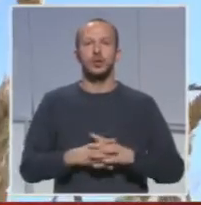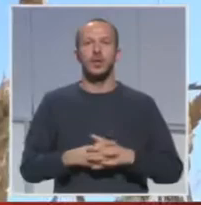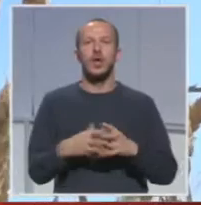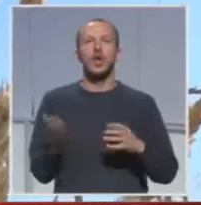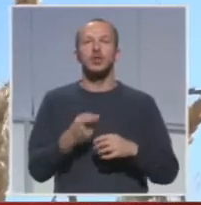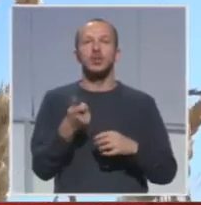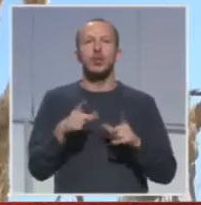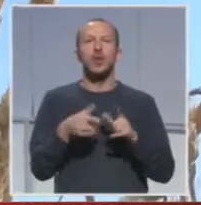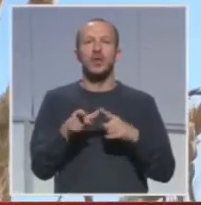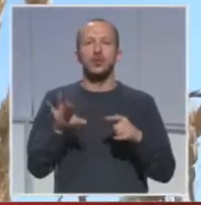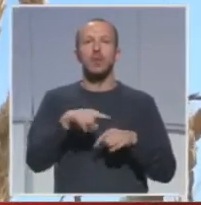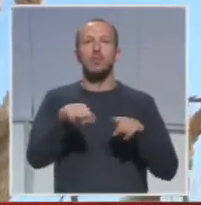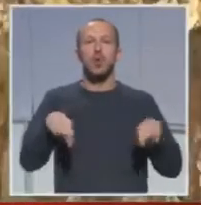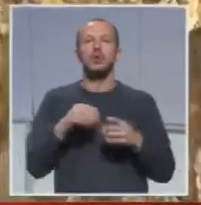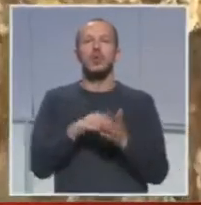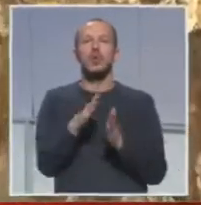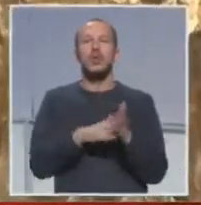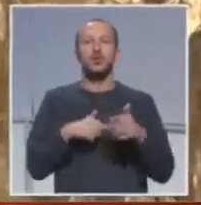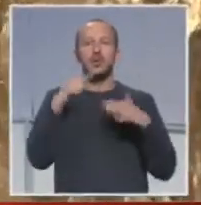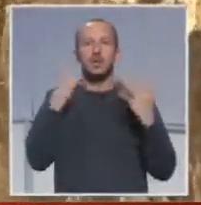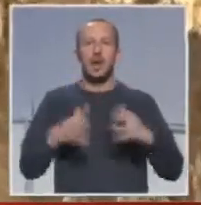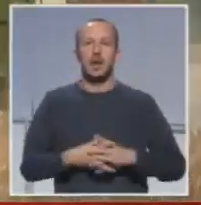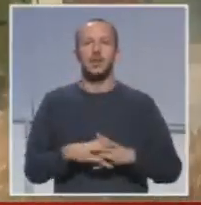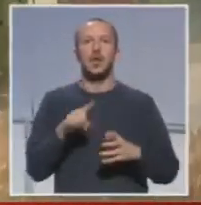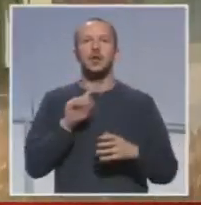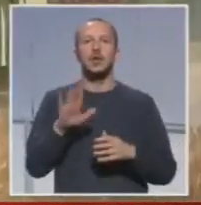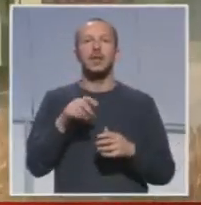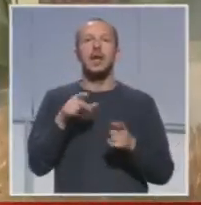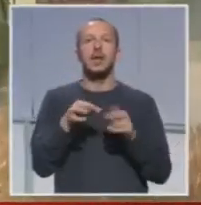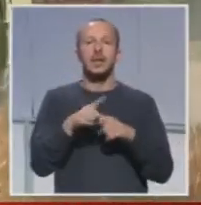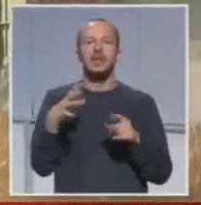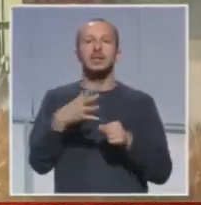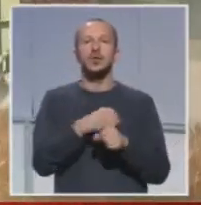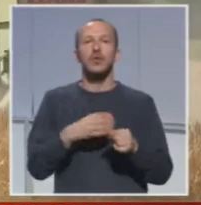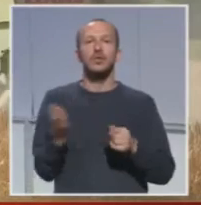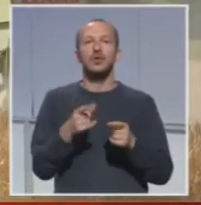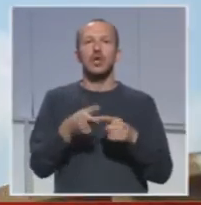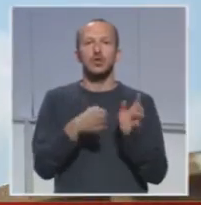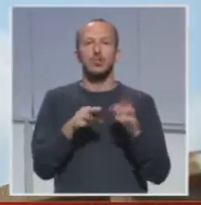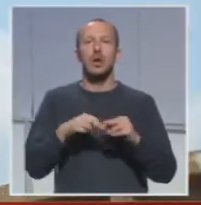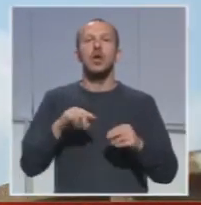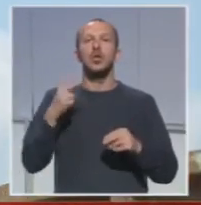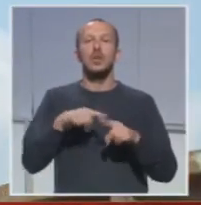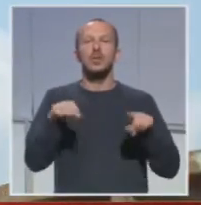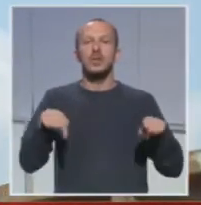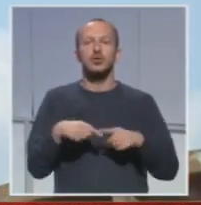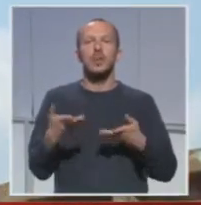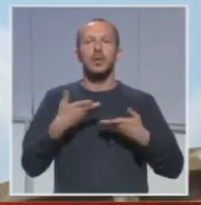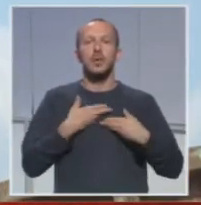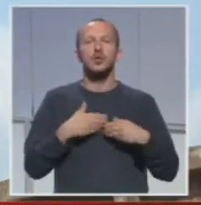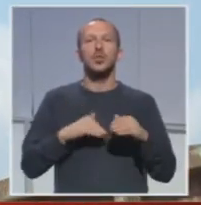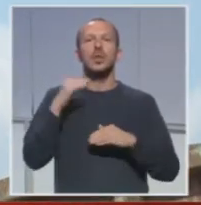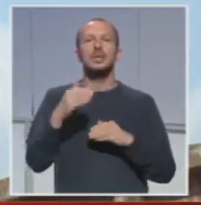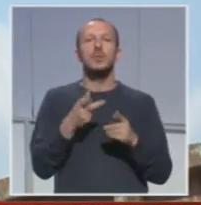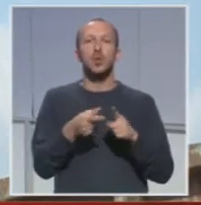Žetva pšenice u Lijevče polju trebala bi da počne za 7 dana. Do tada ratari završavaju žetvu ječma. Na dubljim zemljištima prinosi su